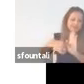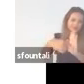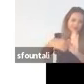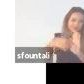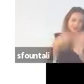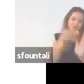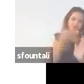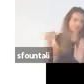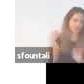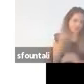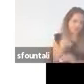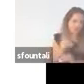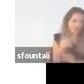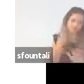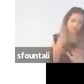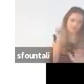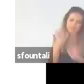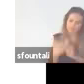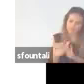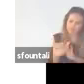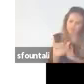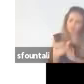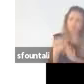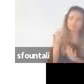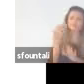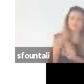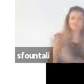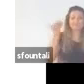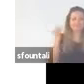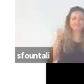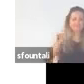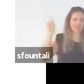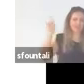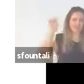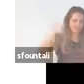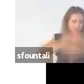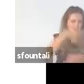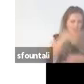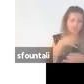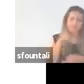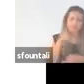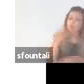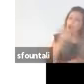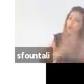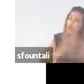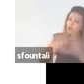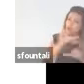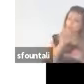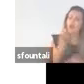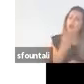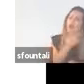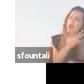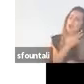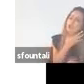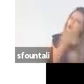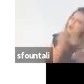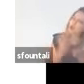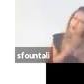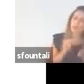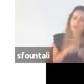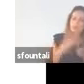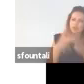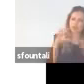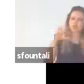αναφέρθηκε και νωρίτερα, η αλλαγή αυτή είναι αναγκαία σε πάρα πολλές χώρες. Δεν πρόκειται για μια... για ένα ζήτημα το οποίο